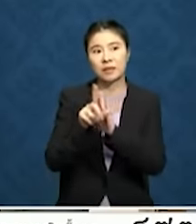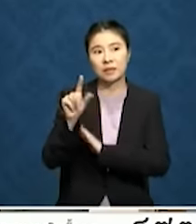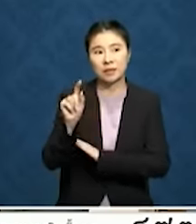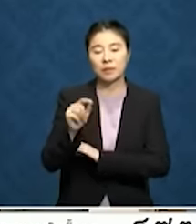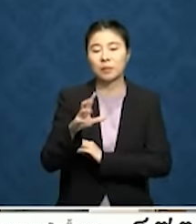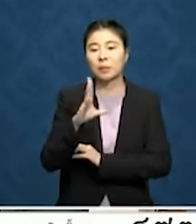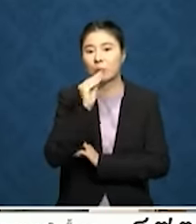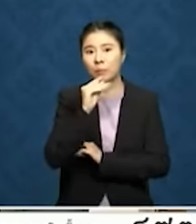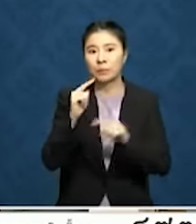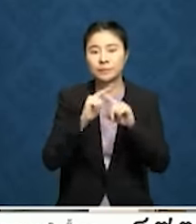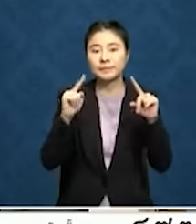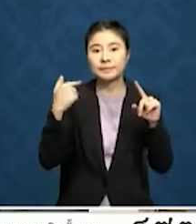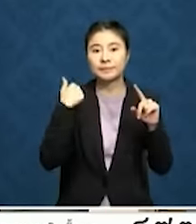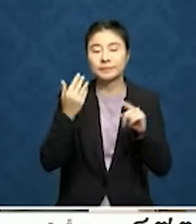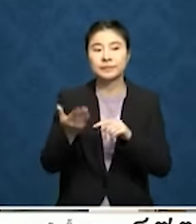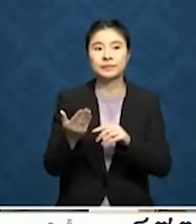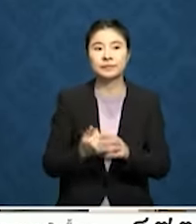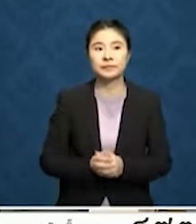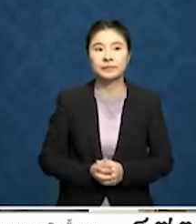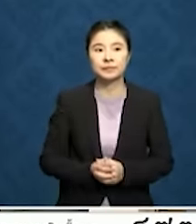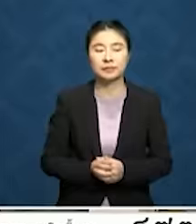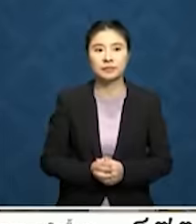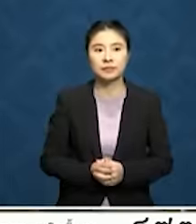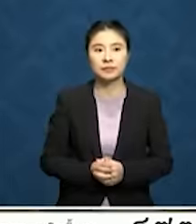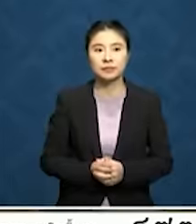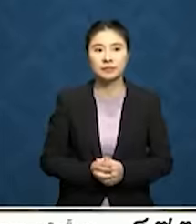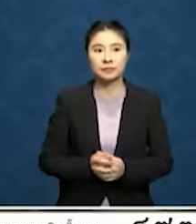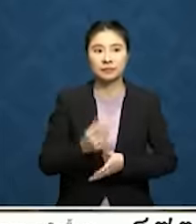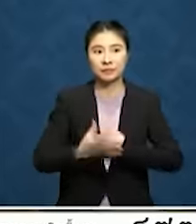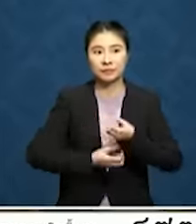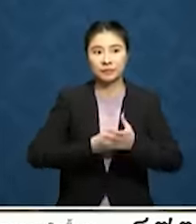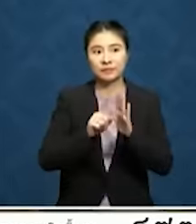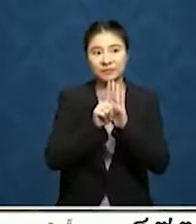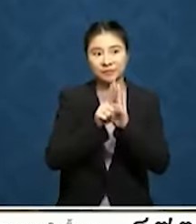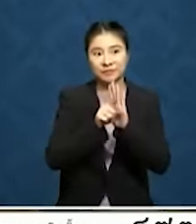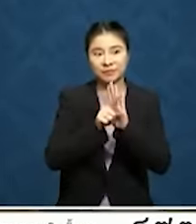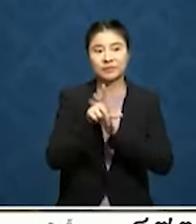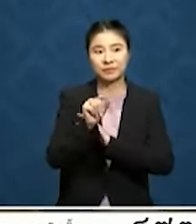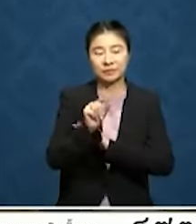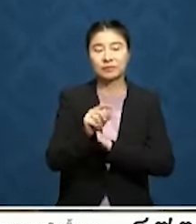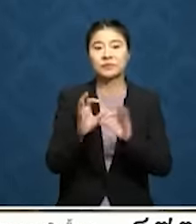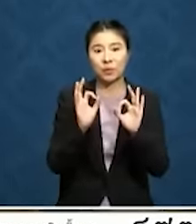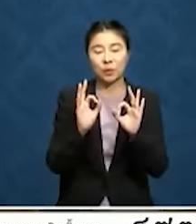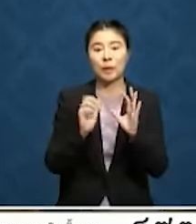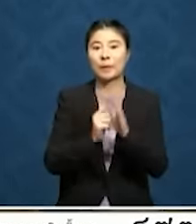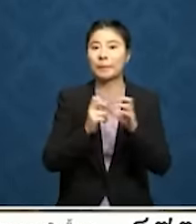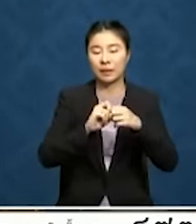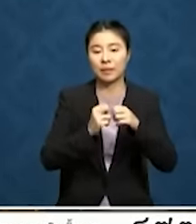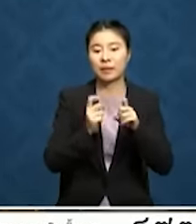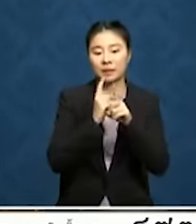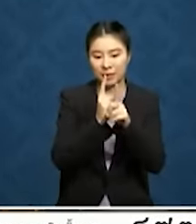างมั้ย ท่านประธานครับถ้าเกิดว่าจะเดินหน้าในเรื่องของการอภิปราย20นาทีผมไม่มีอะไรติดใจเพิ่มครับแต่ถ้าเกิดว่